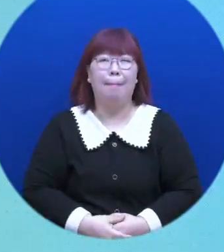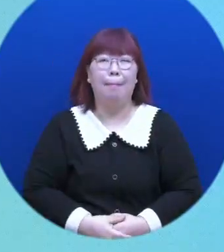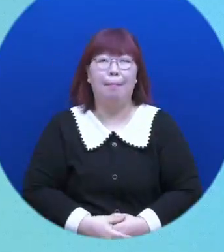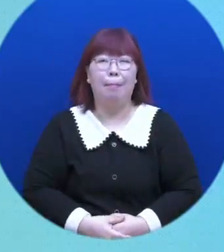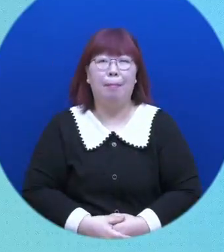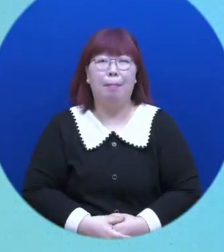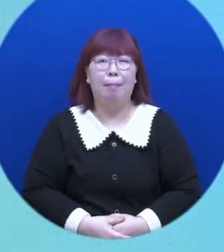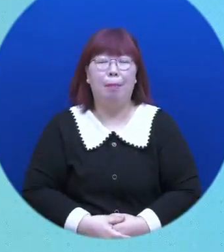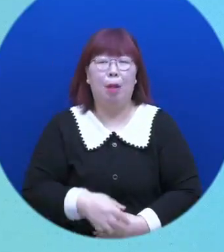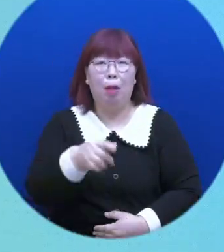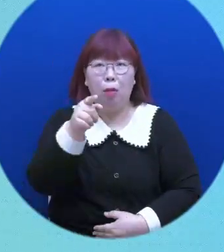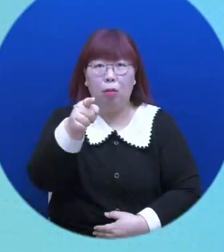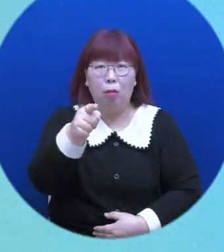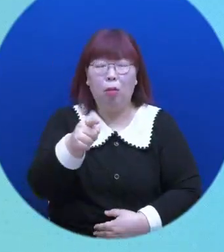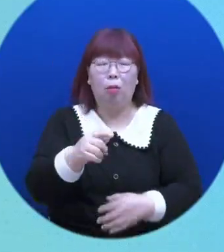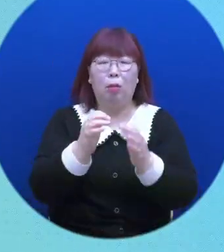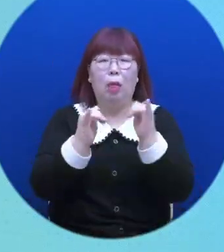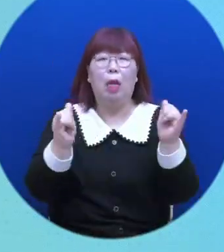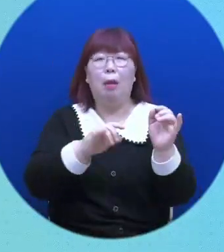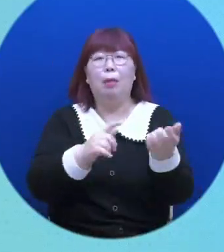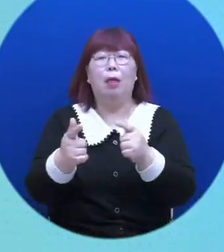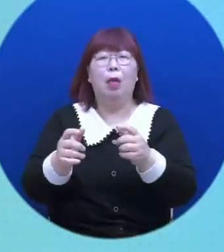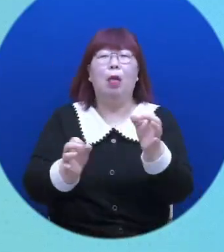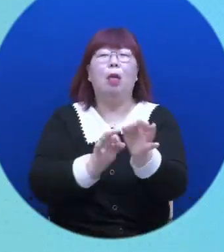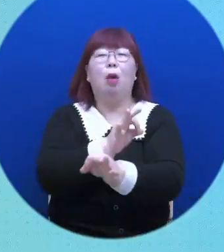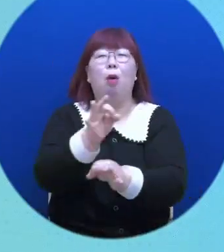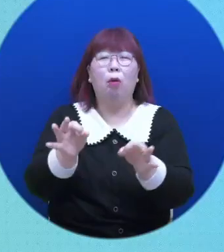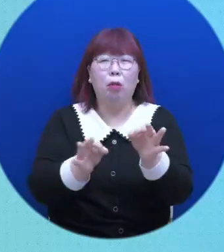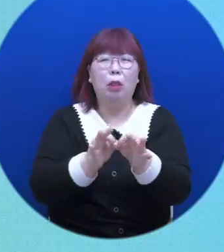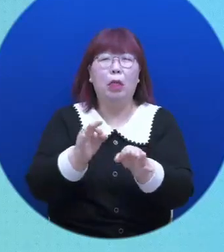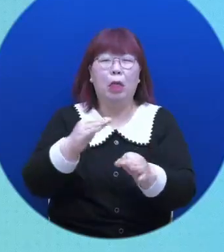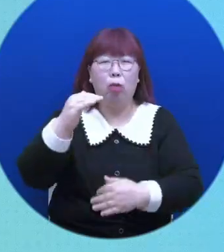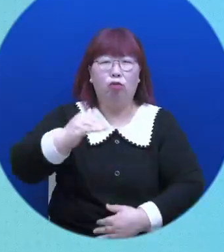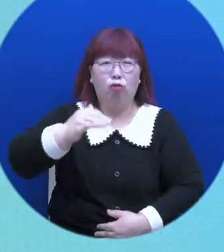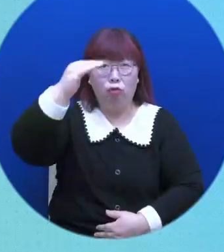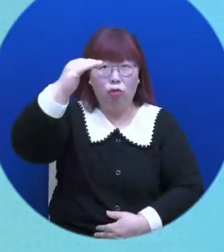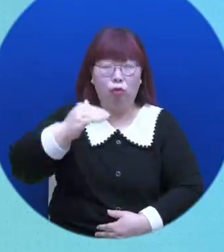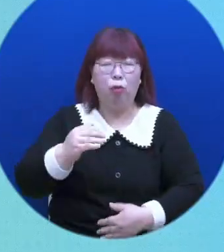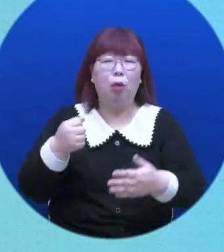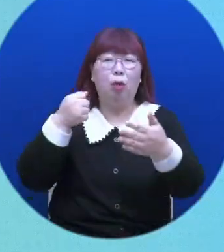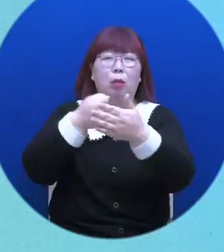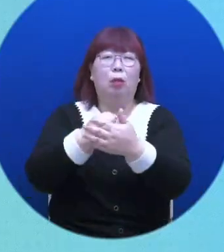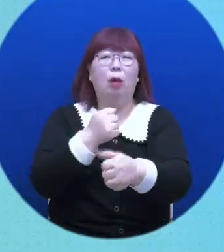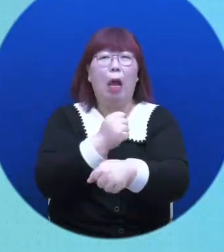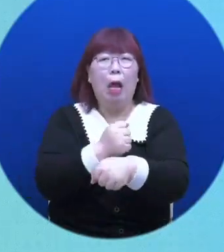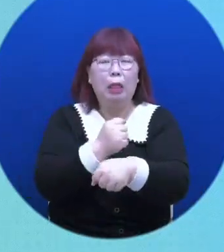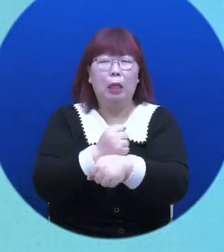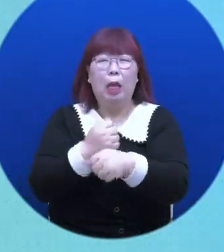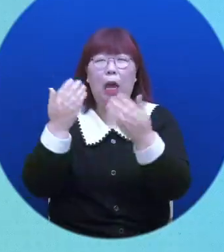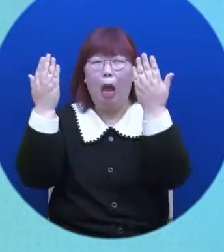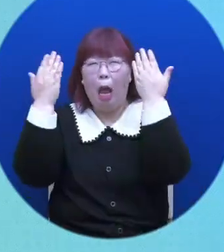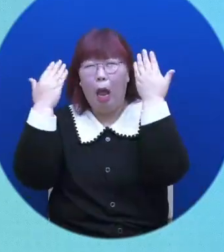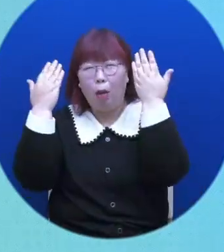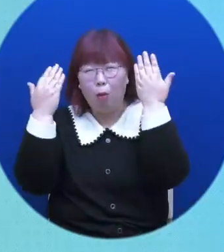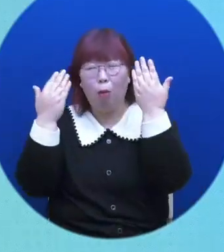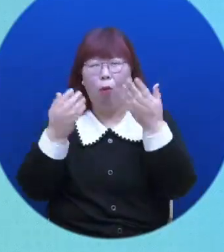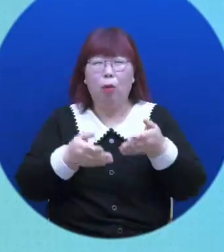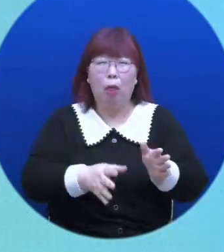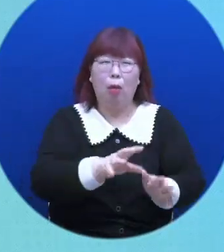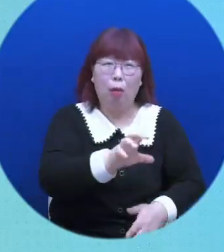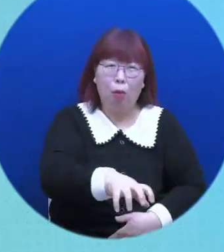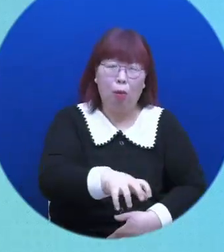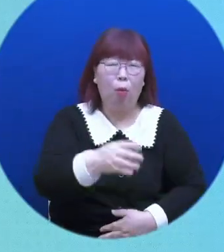저들의 경제 수준이나 삶을 결정하는 것은 학력, 어떤 두뇌,